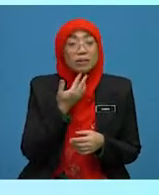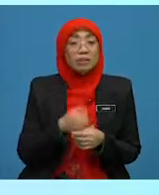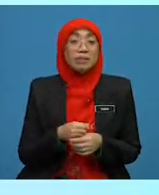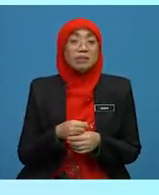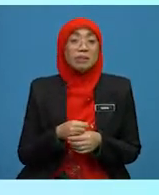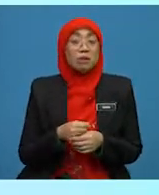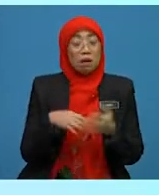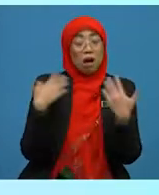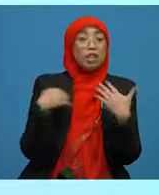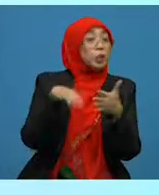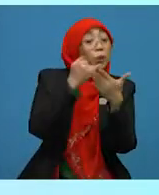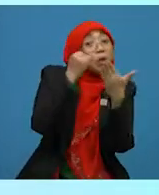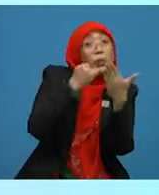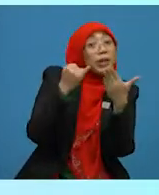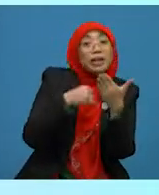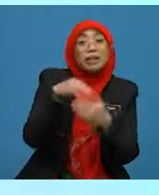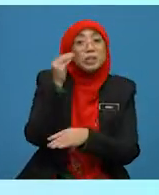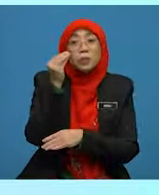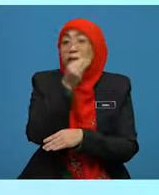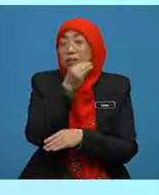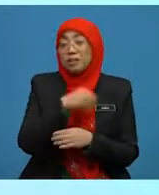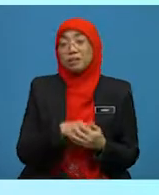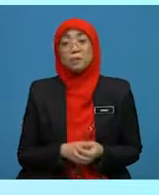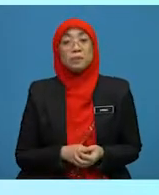atau lukisan sebagai perhiasan.